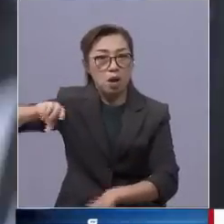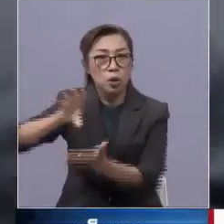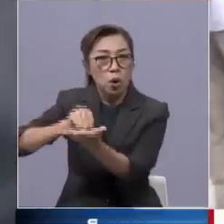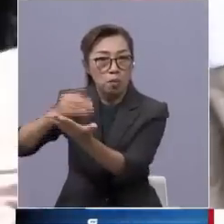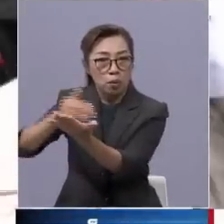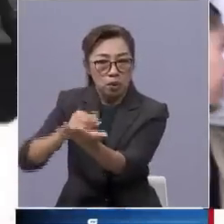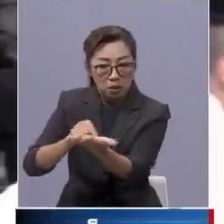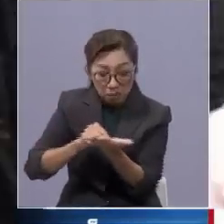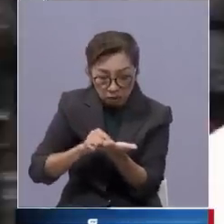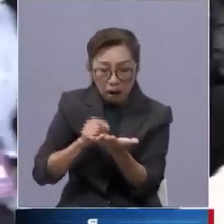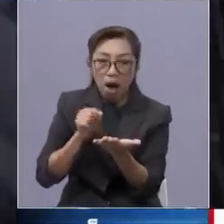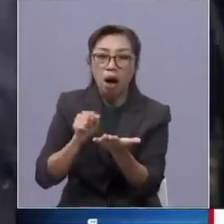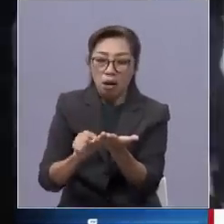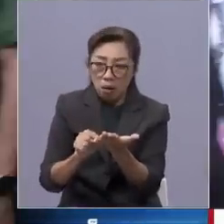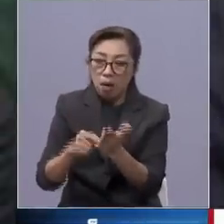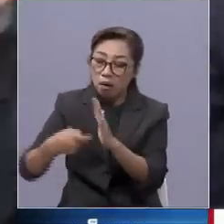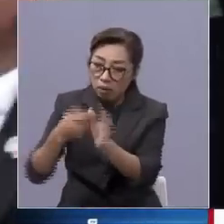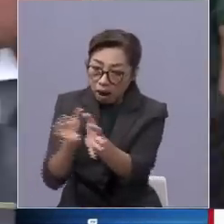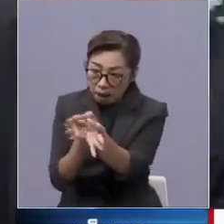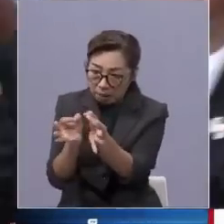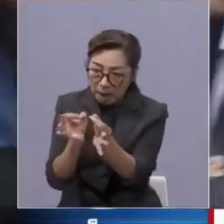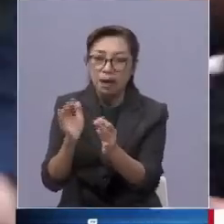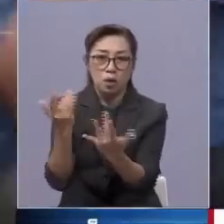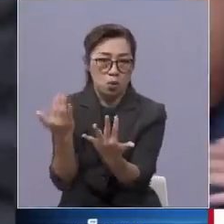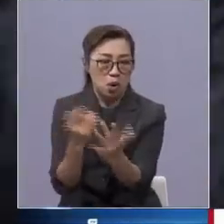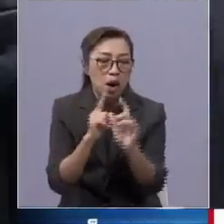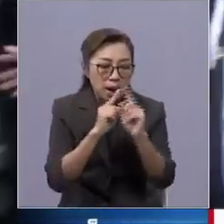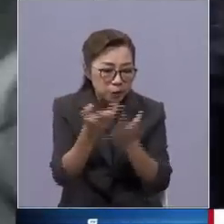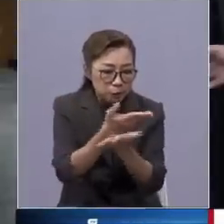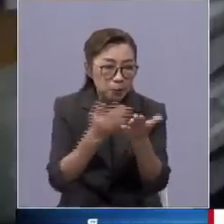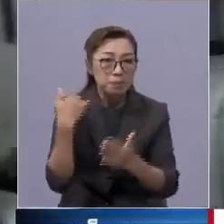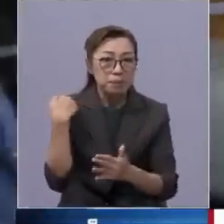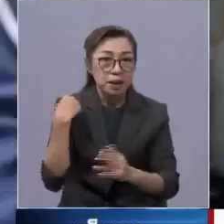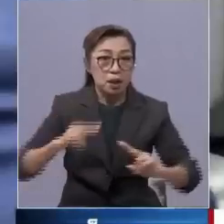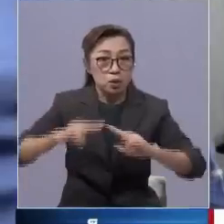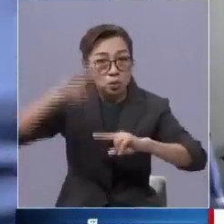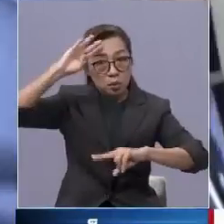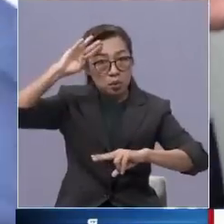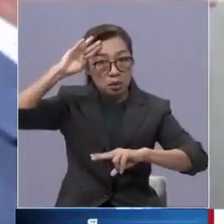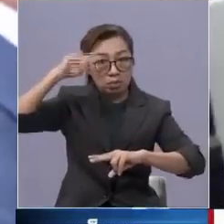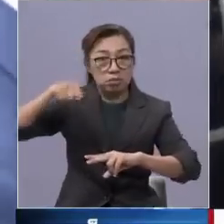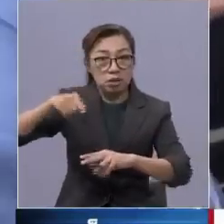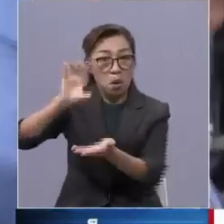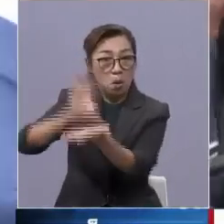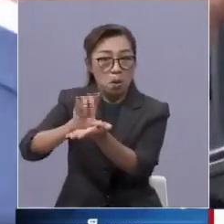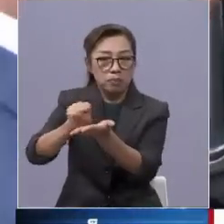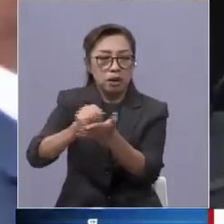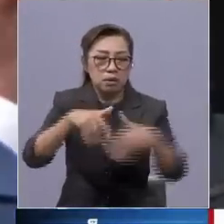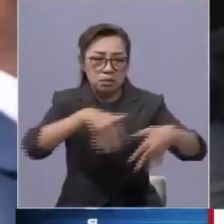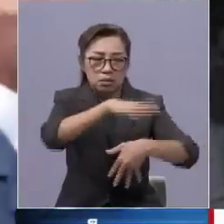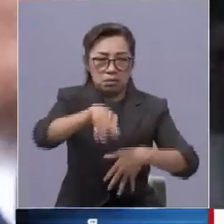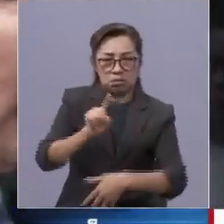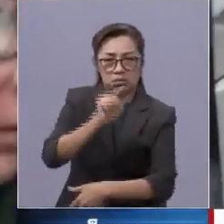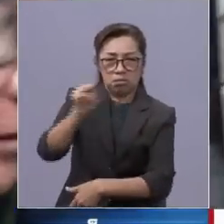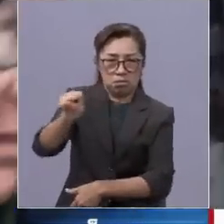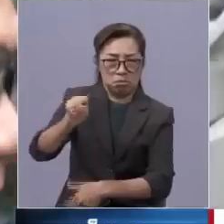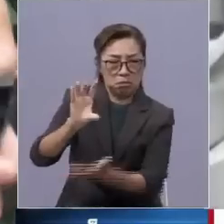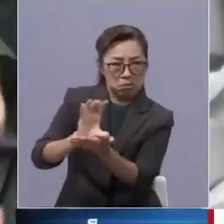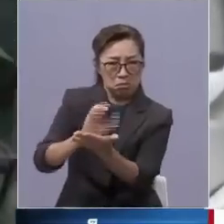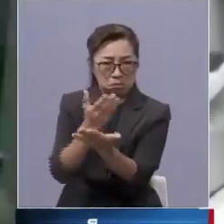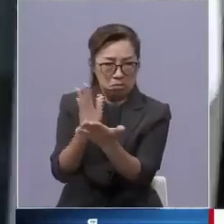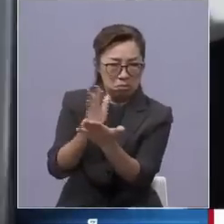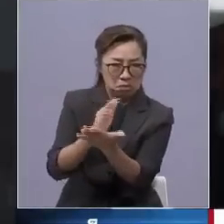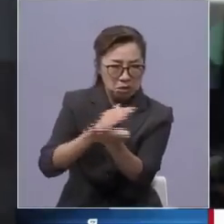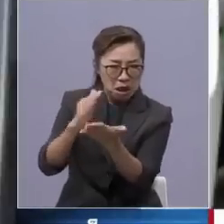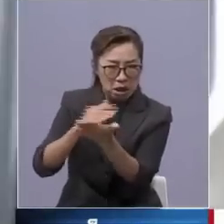สู่กระบวนการพิจารณานะครับการจัดสรรงบประมาณของกระทรวงกลาโหมที่สังคมยังตั้งความถามถึงความโปร่งใสและความคุ้มค่